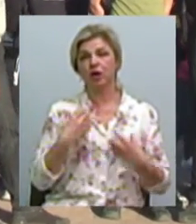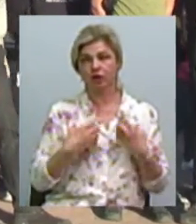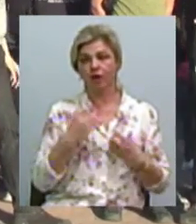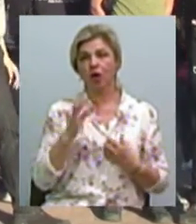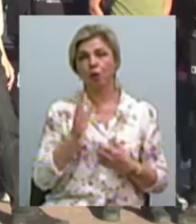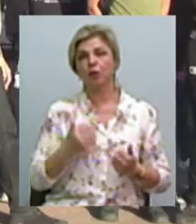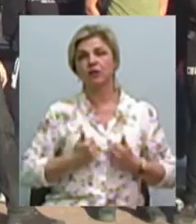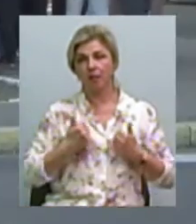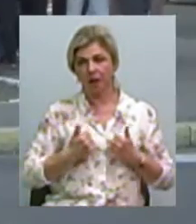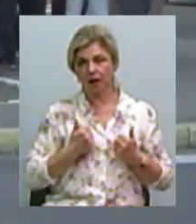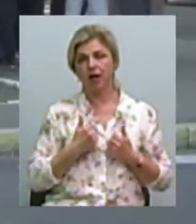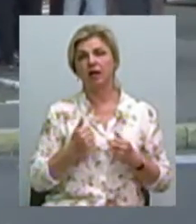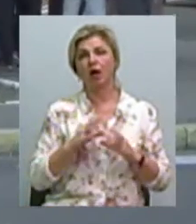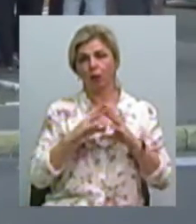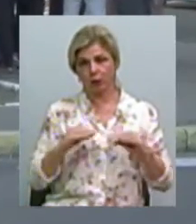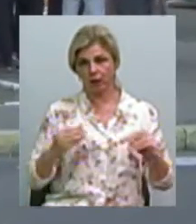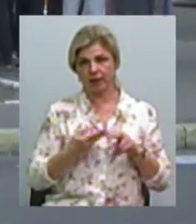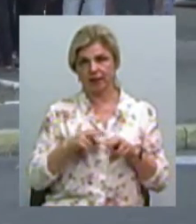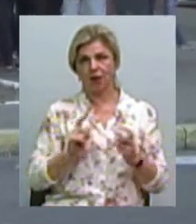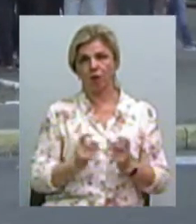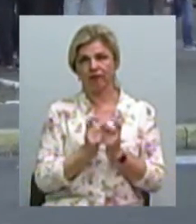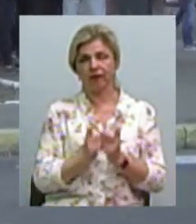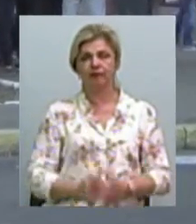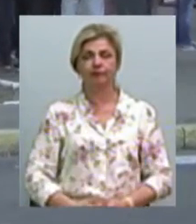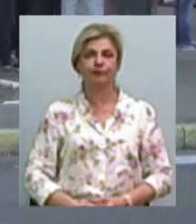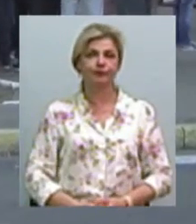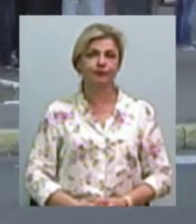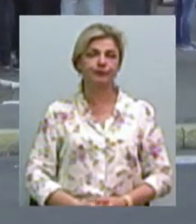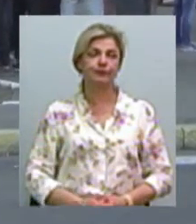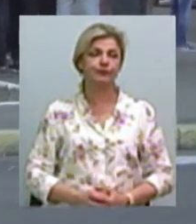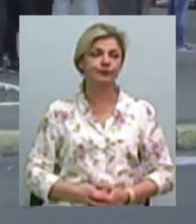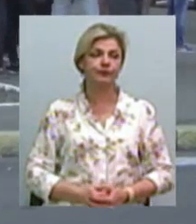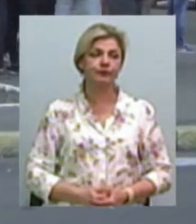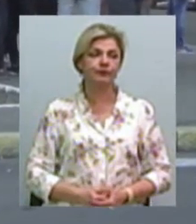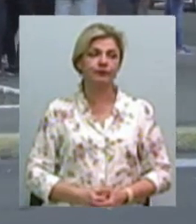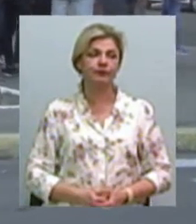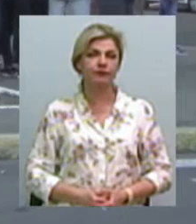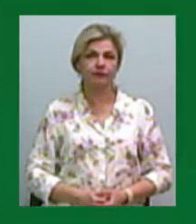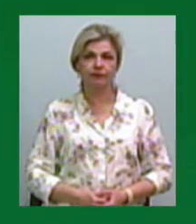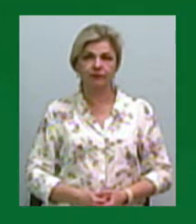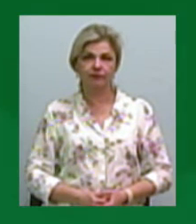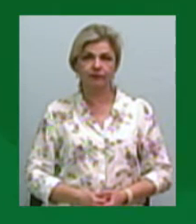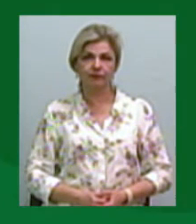всіляко регулювати цей конфлікт. Вікторія Андрушків, Василь Філімон. Новини на Суспільному. Миколаїв.